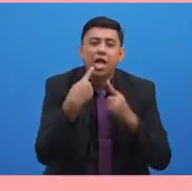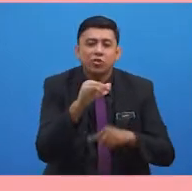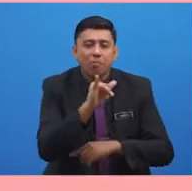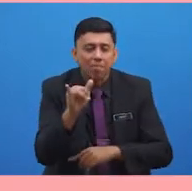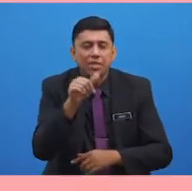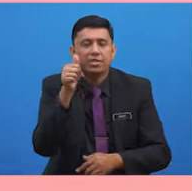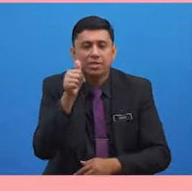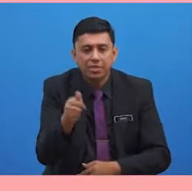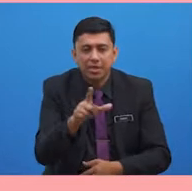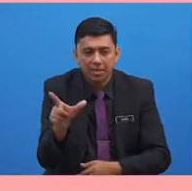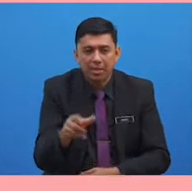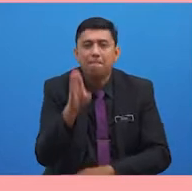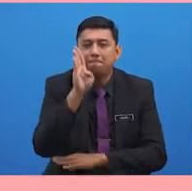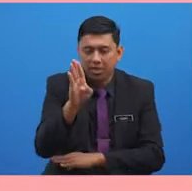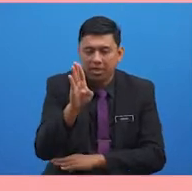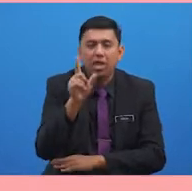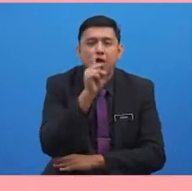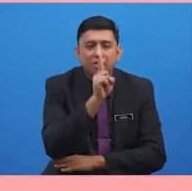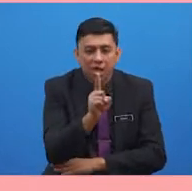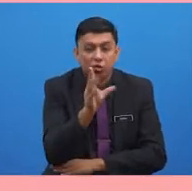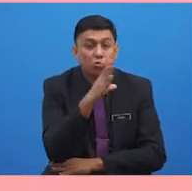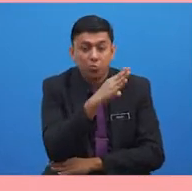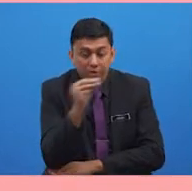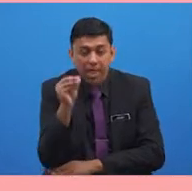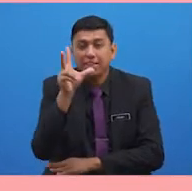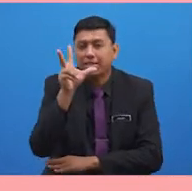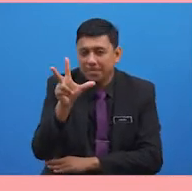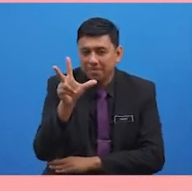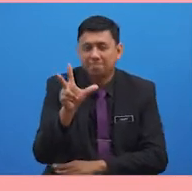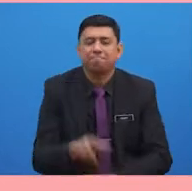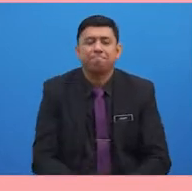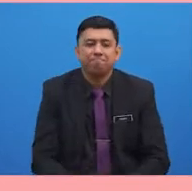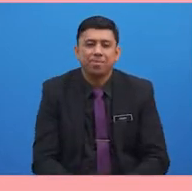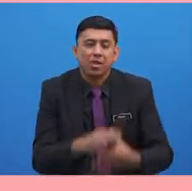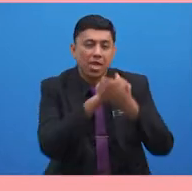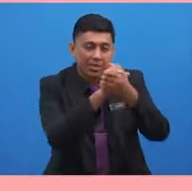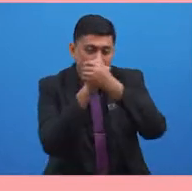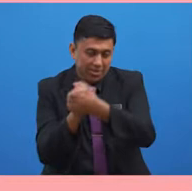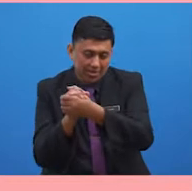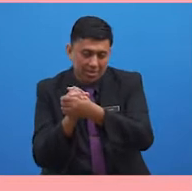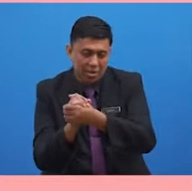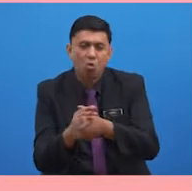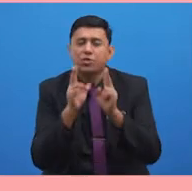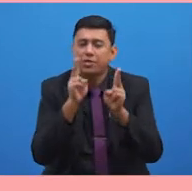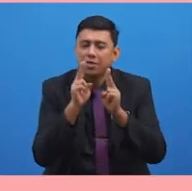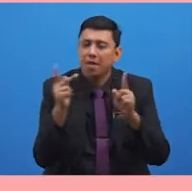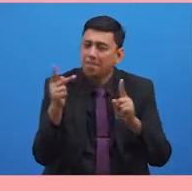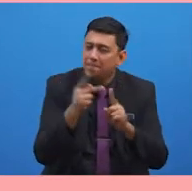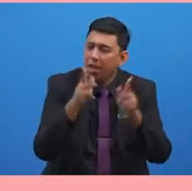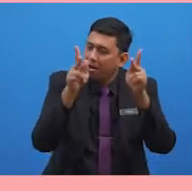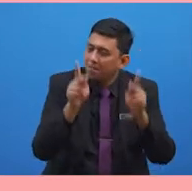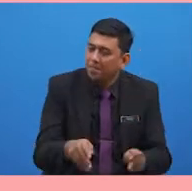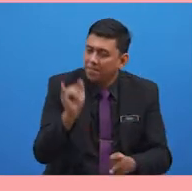Jawapannya ialah B, iaitu 1 dan 3. Tahniah cikgu ucapkan kepada